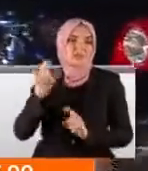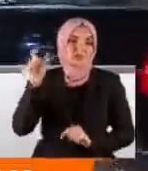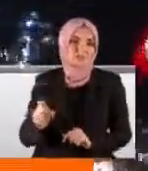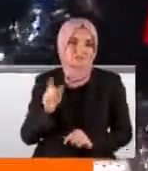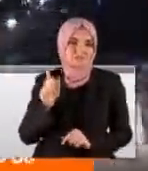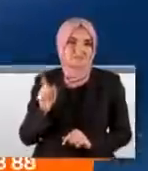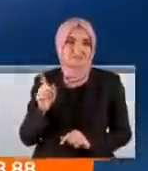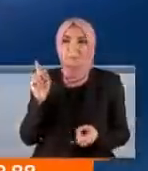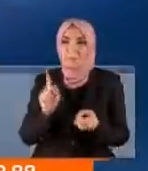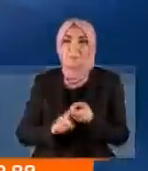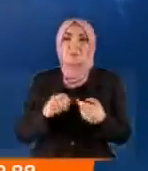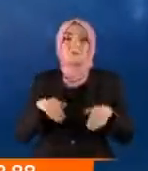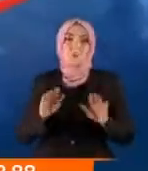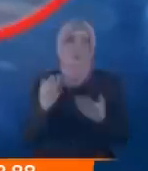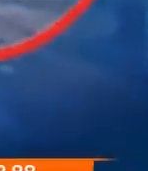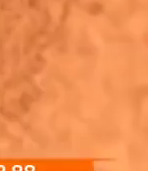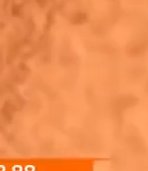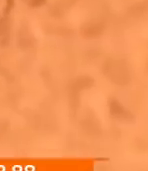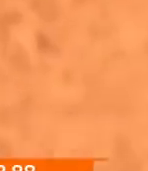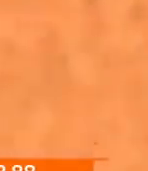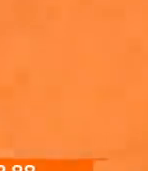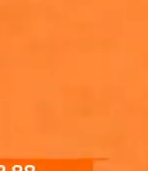tükenmek bilmiyor.